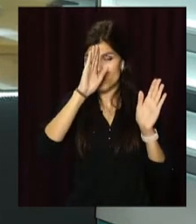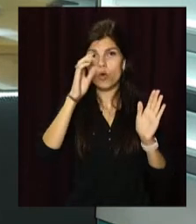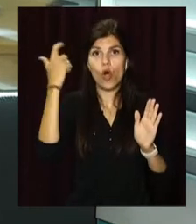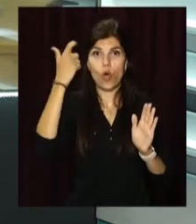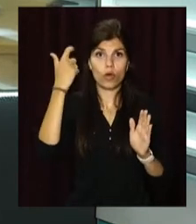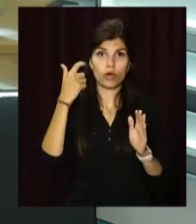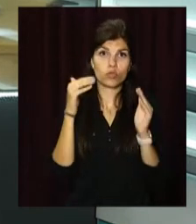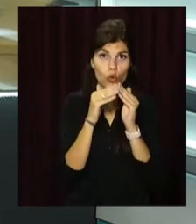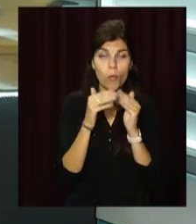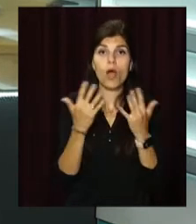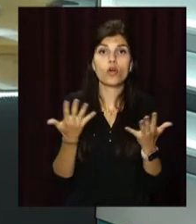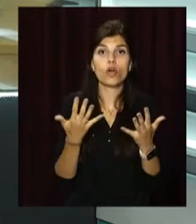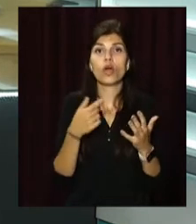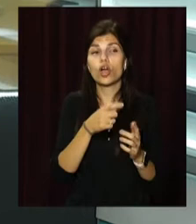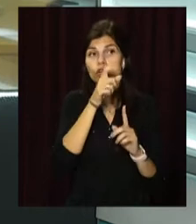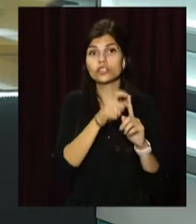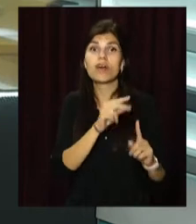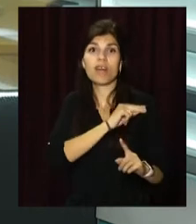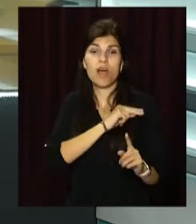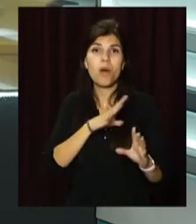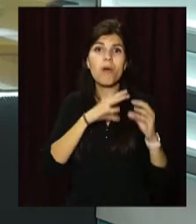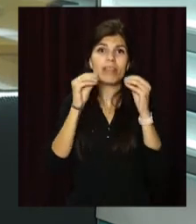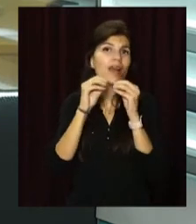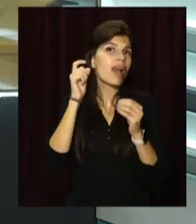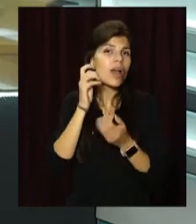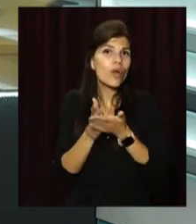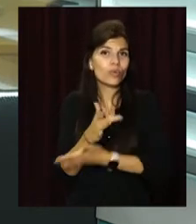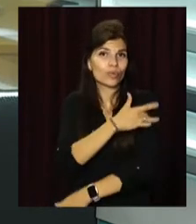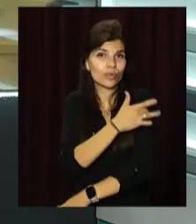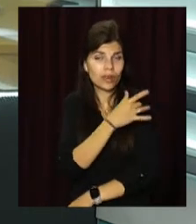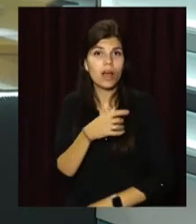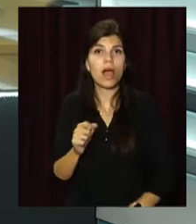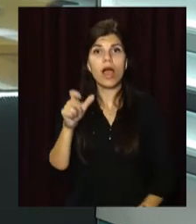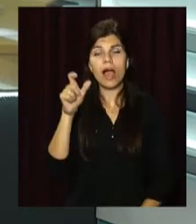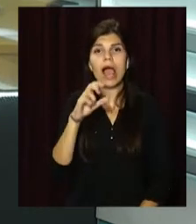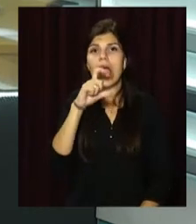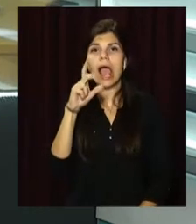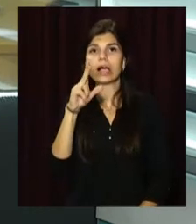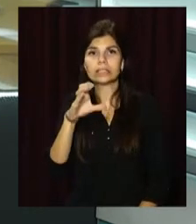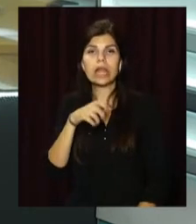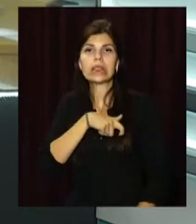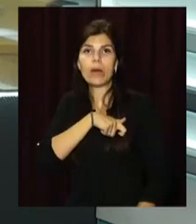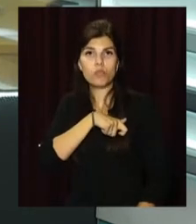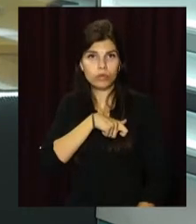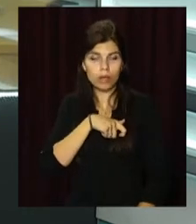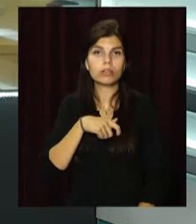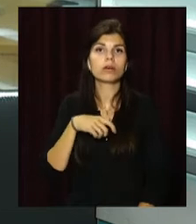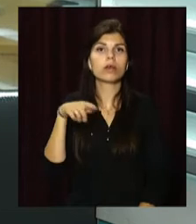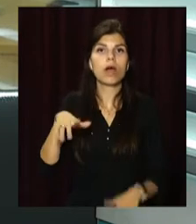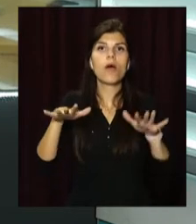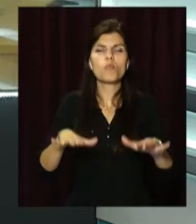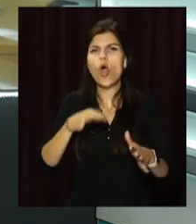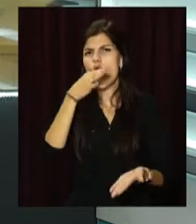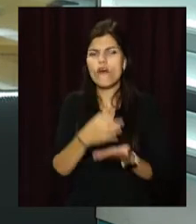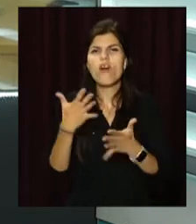господар будинку, в якому жертва пропрацювала 10 років. Затриманий екс-депутат міськради та власник мережі місцевих